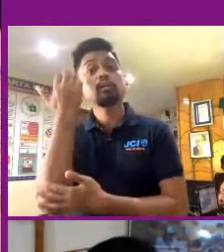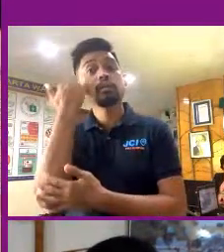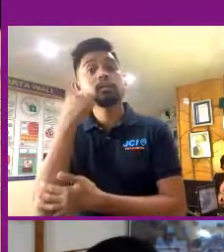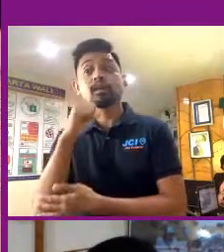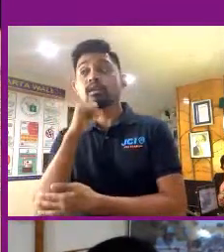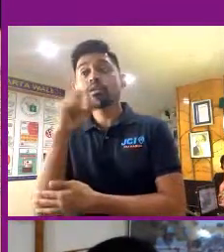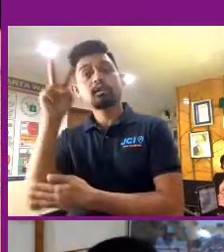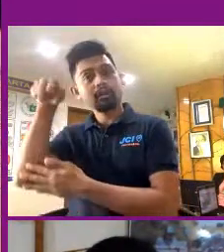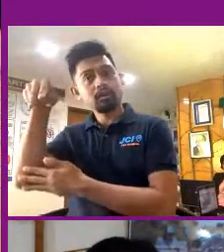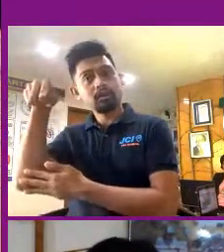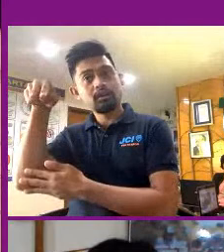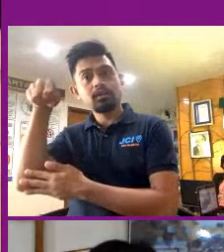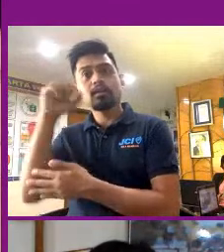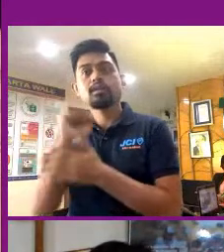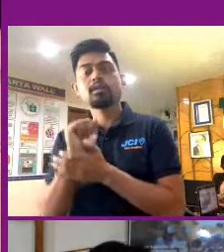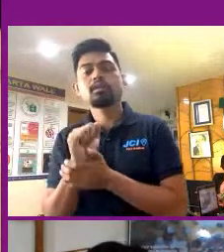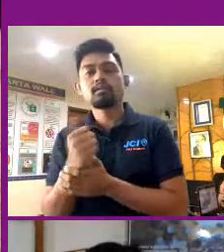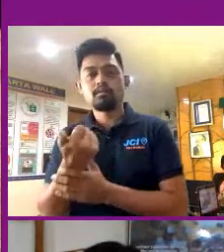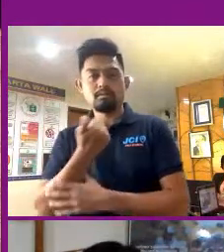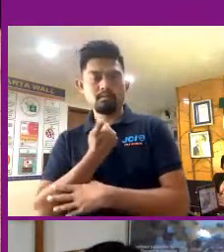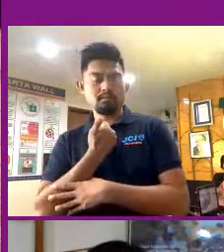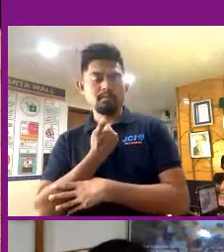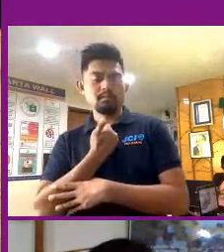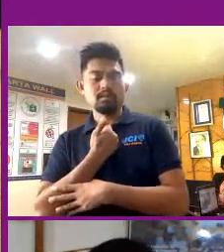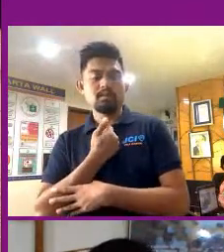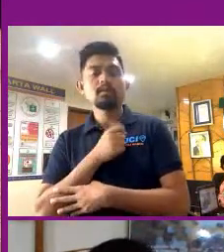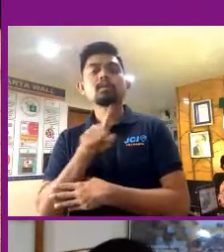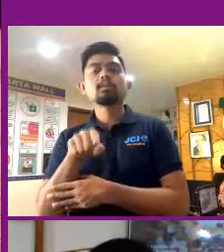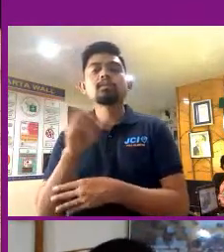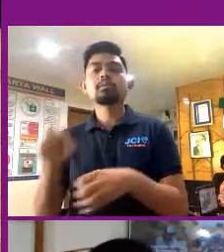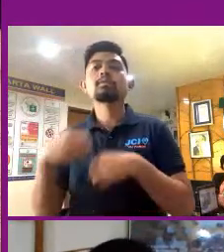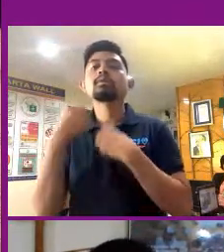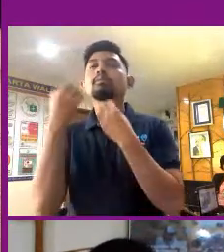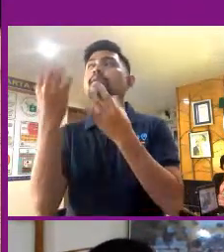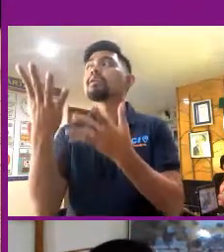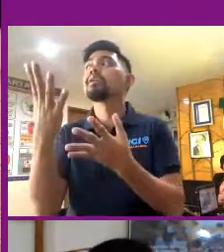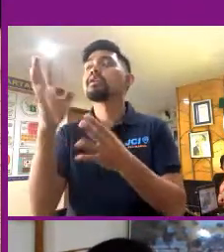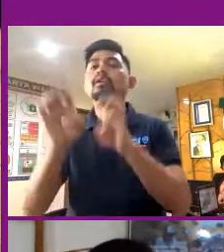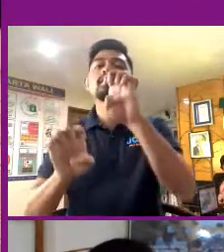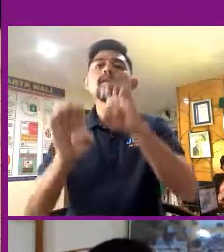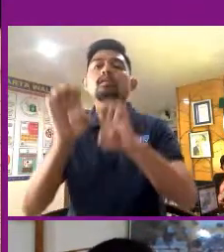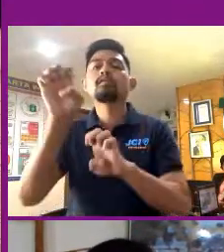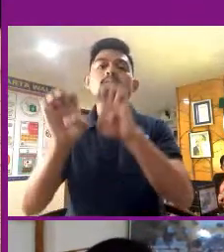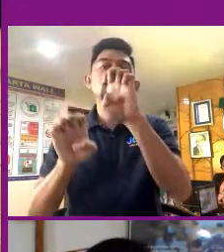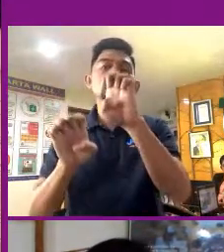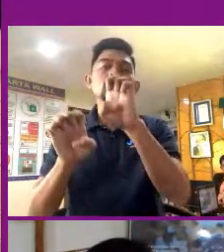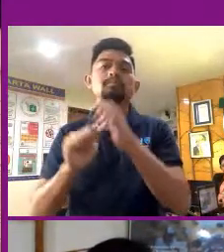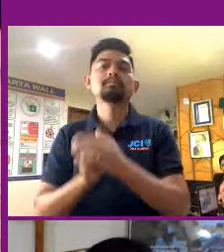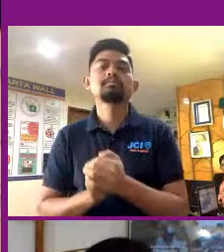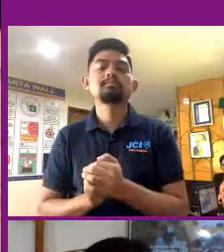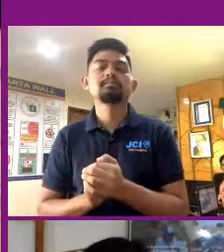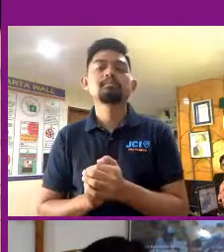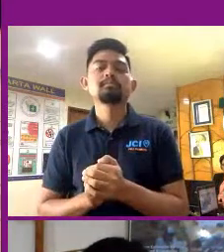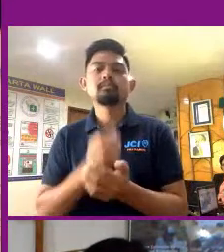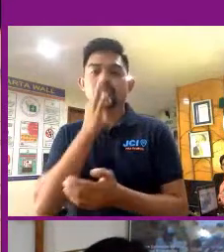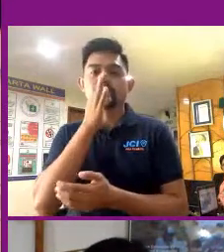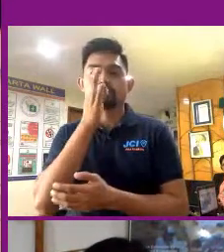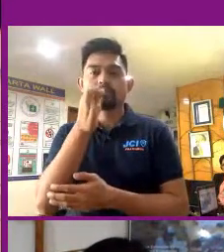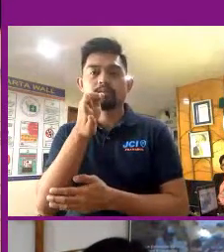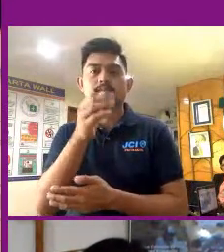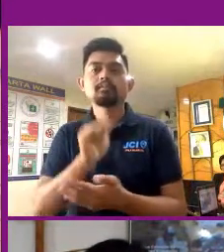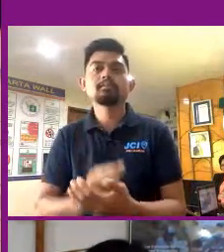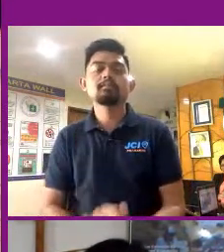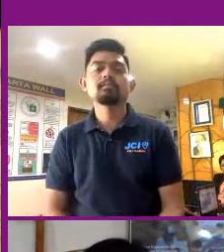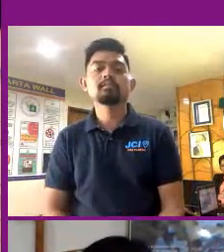nasa taas. So, siguro it's up for us. We have to submit evaluation para naman maano. Feedback. Kailangan natin. Oh, may feedbacking